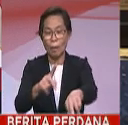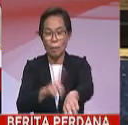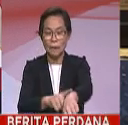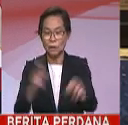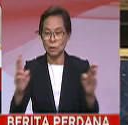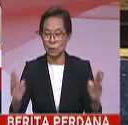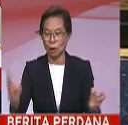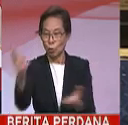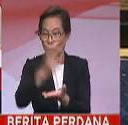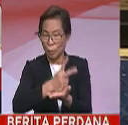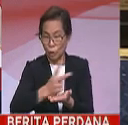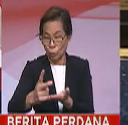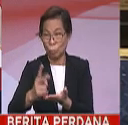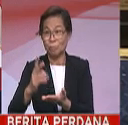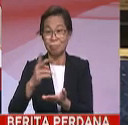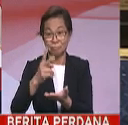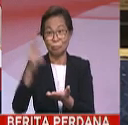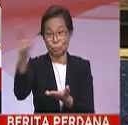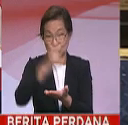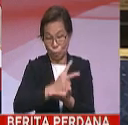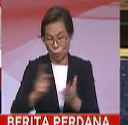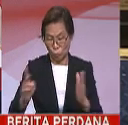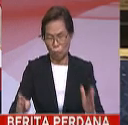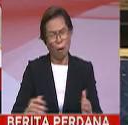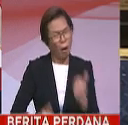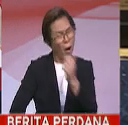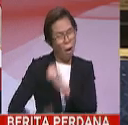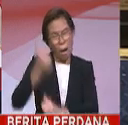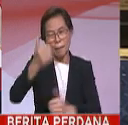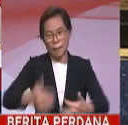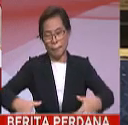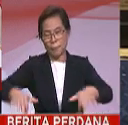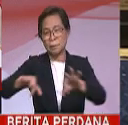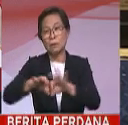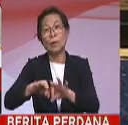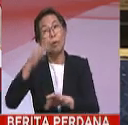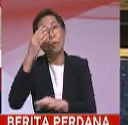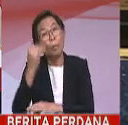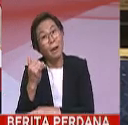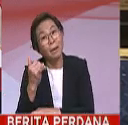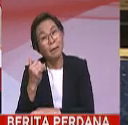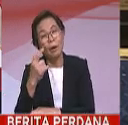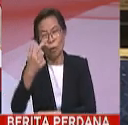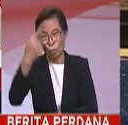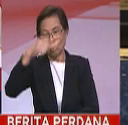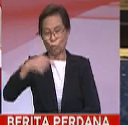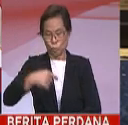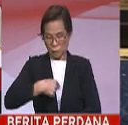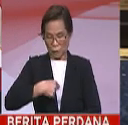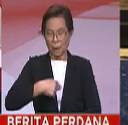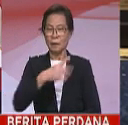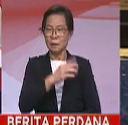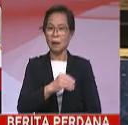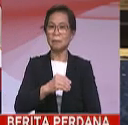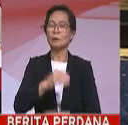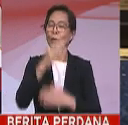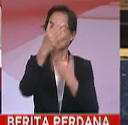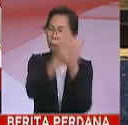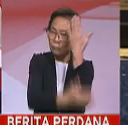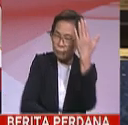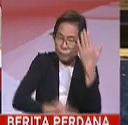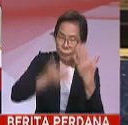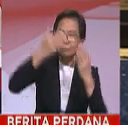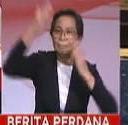tempoh 2 minggu yang akan datang ini amatlah penting untuk bukan saja diri kita tetapi juga seluruh